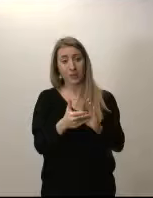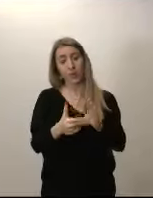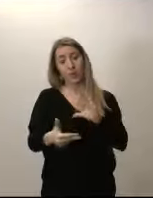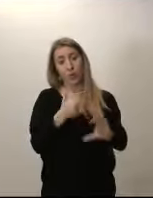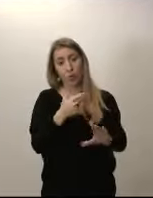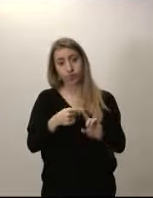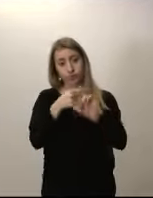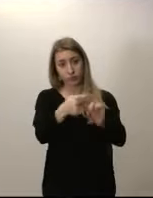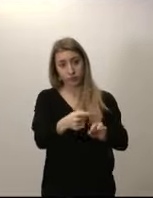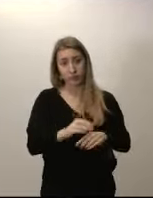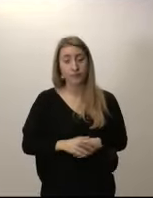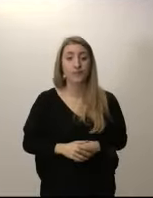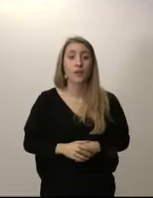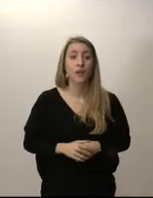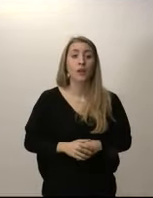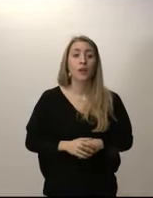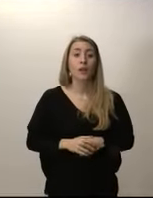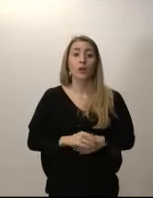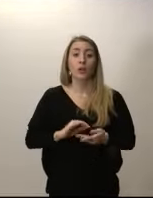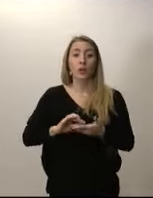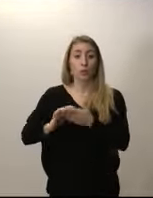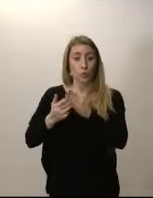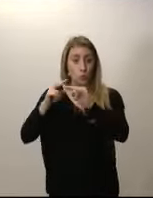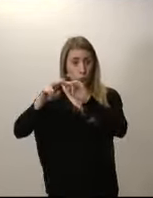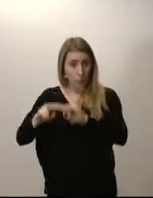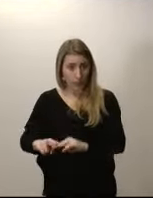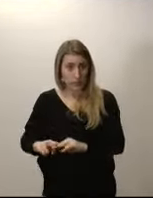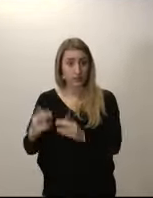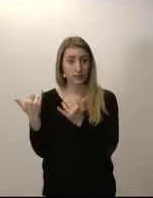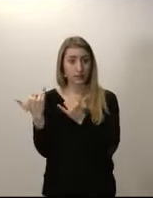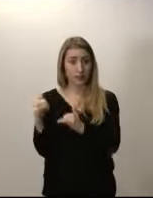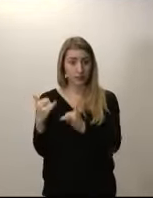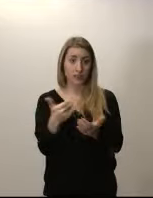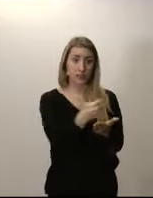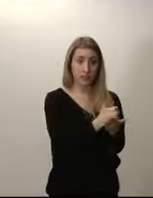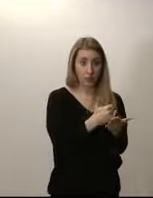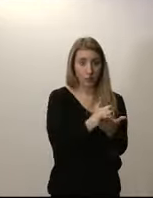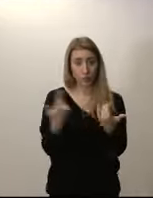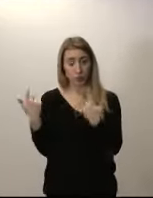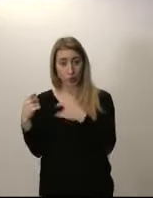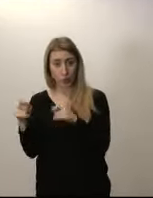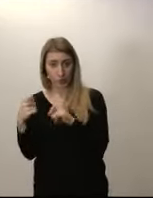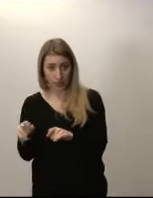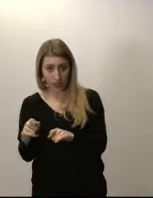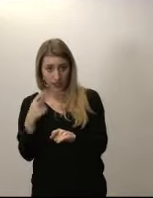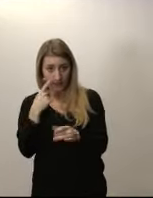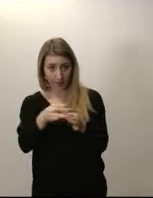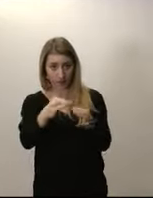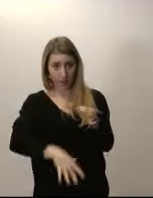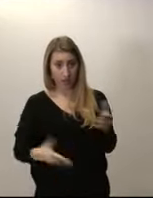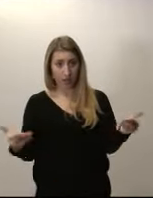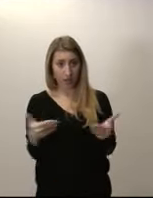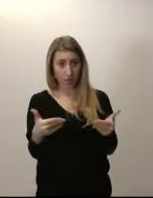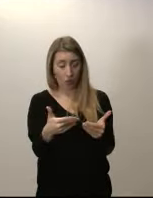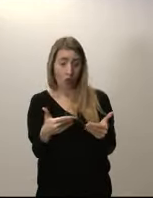Lorsqu'on ajoute les restes à réaliser à la fois en dépenses et en recettes, on arrive à un besoin de financement de cette